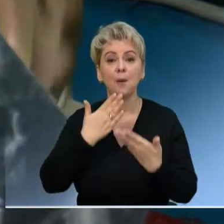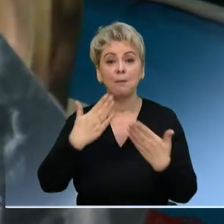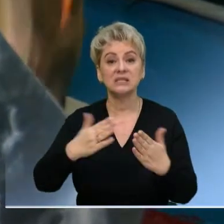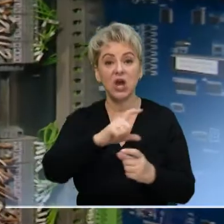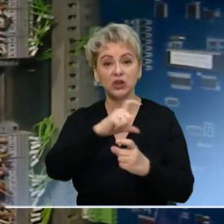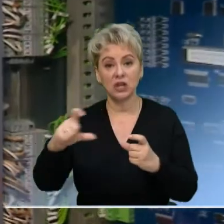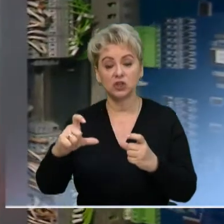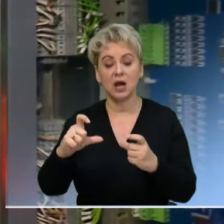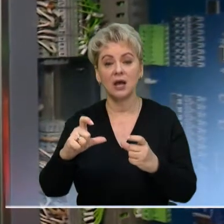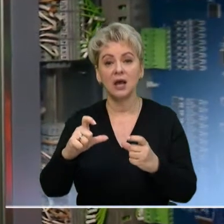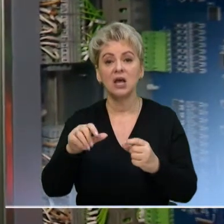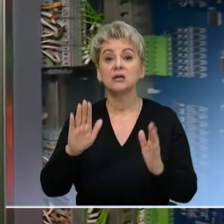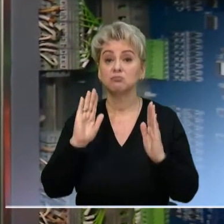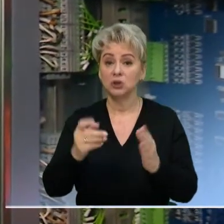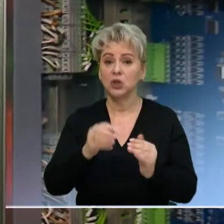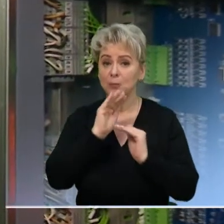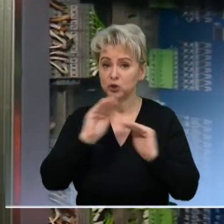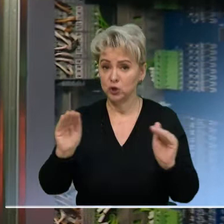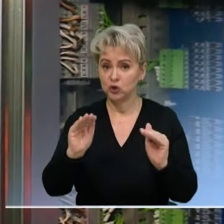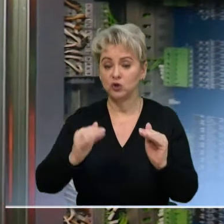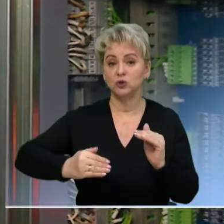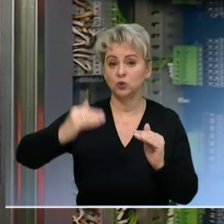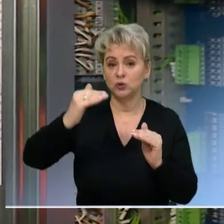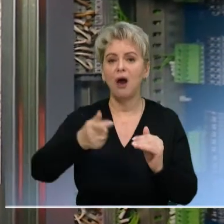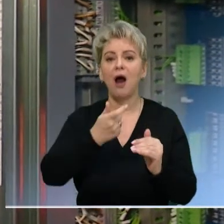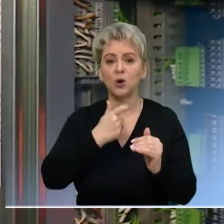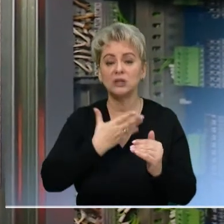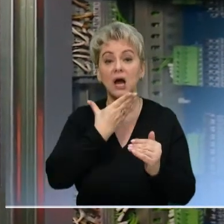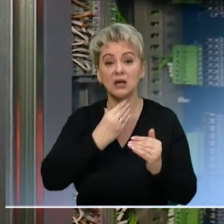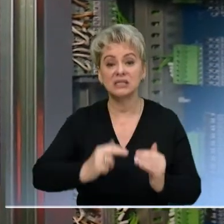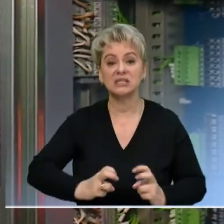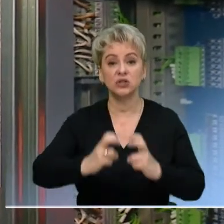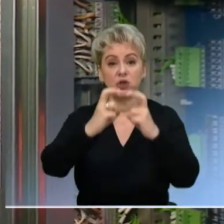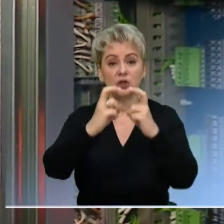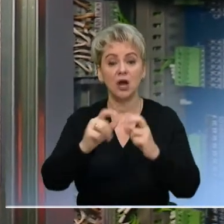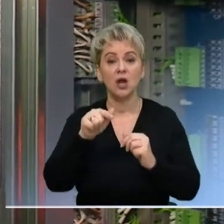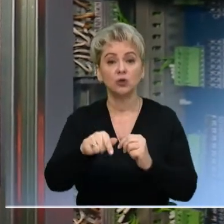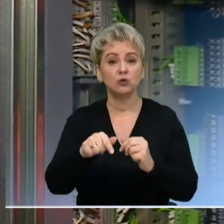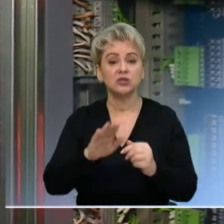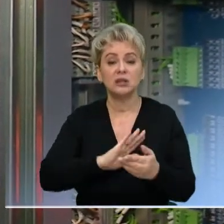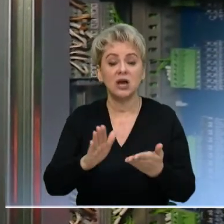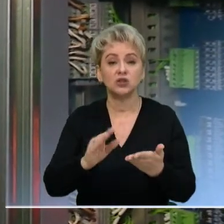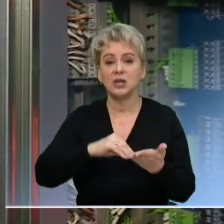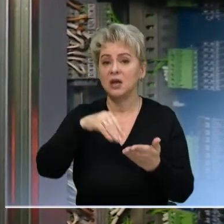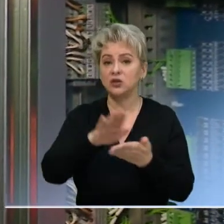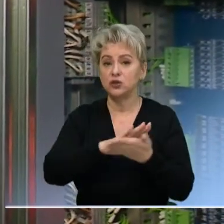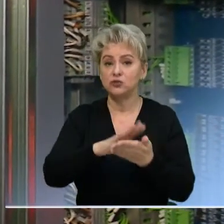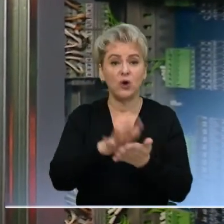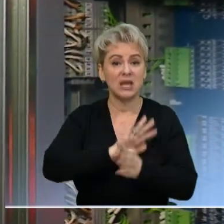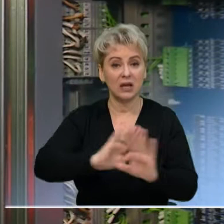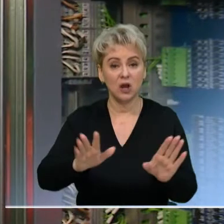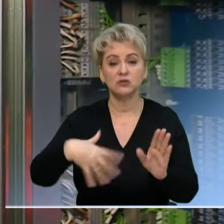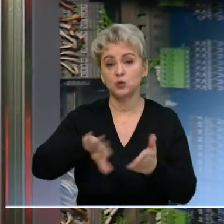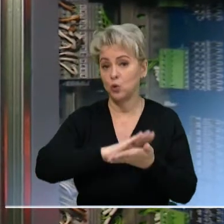последних этажах. Стало тише внутри подъезда, его аккуратно, красиво, даже руки у детей не поднимаются, пачкать,